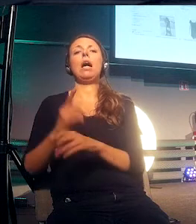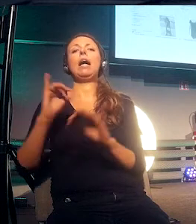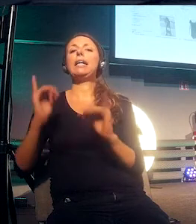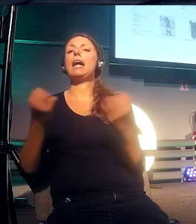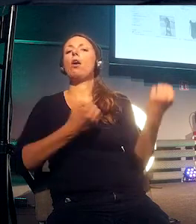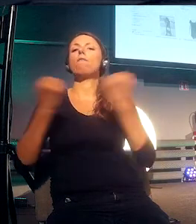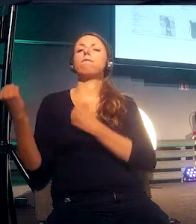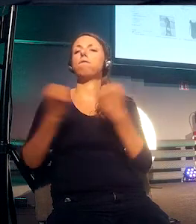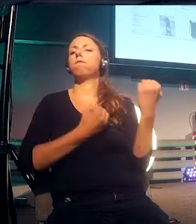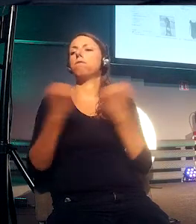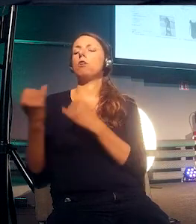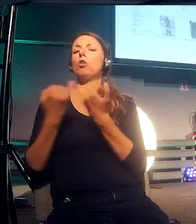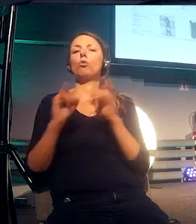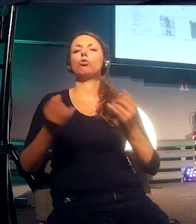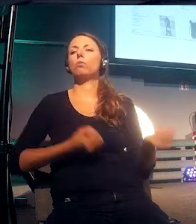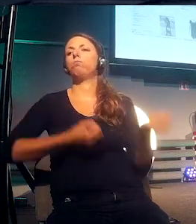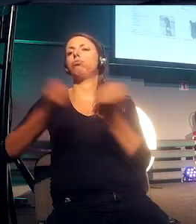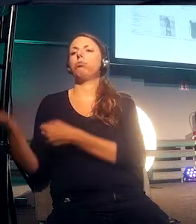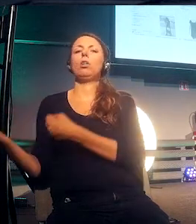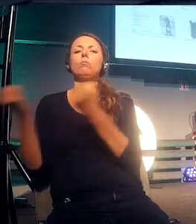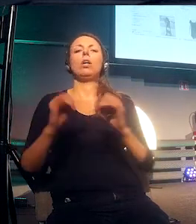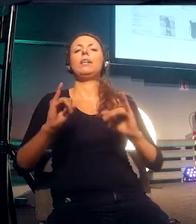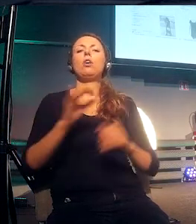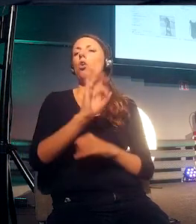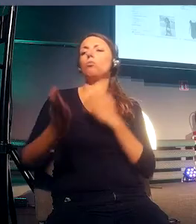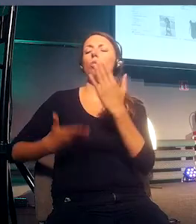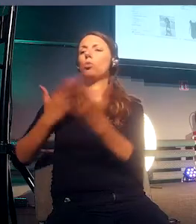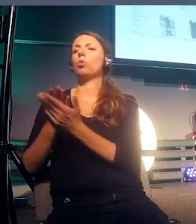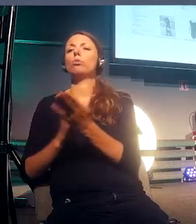obsługi proponowanej przez portal są dla niego